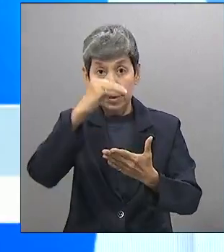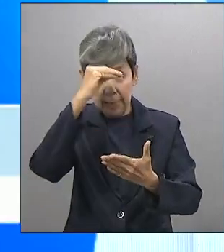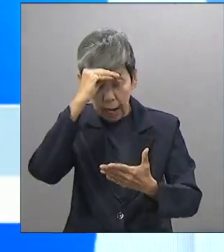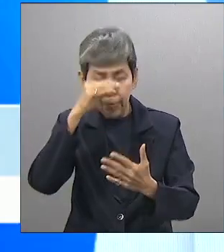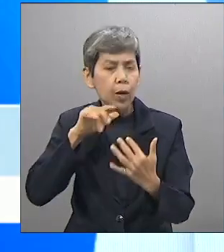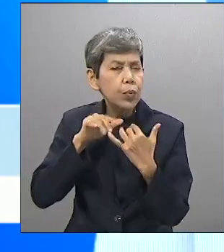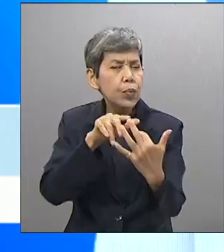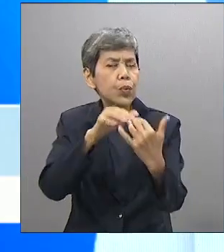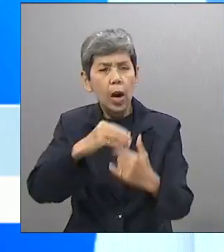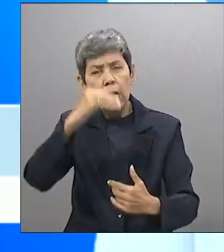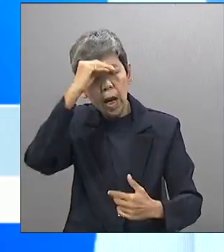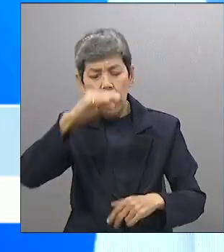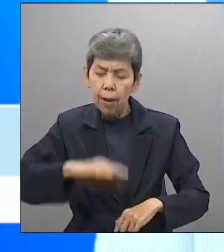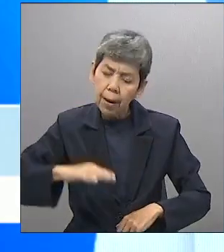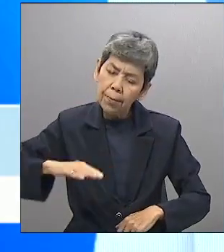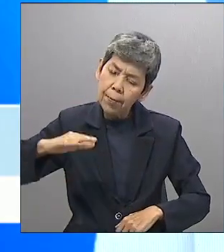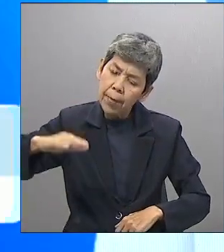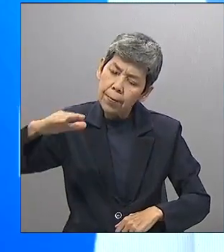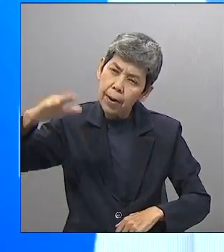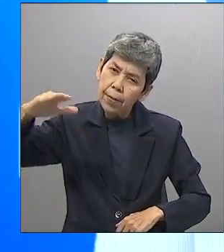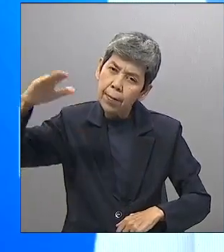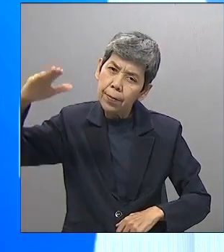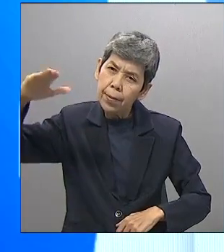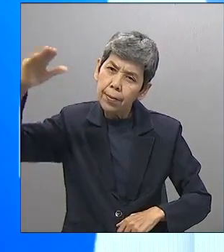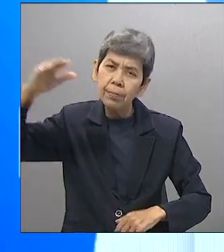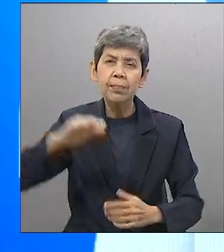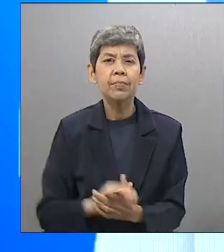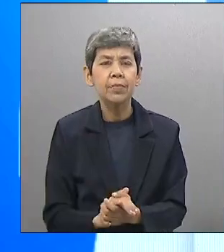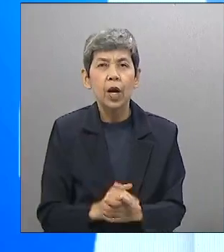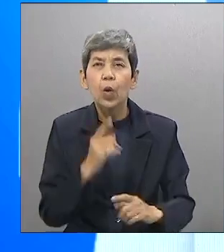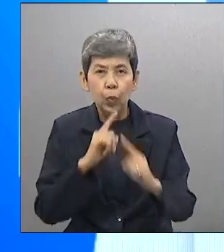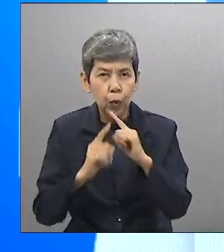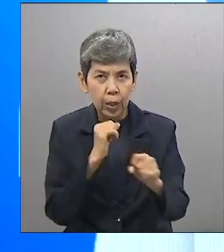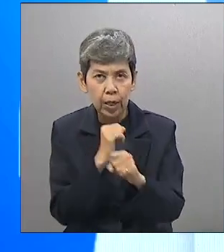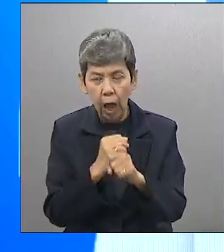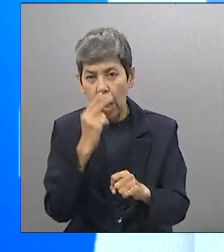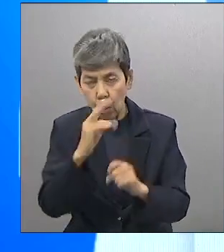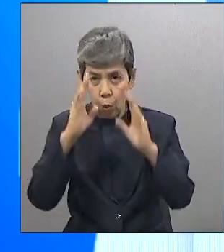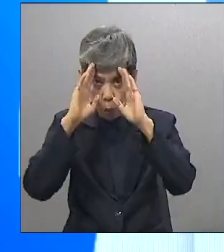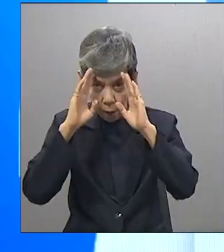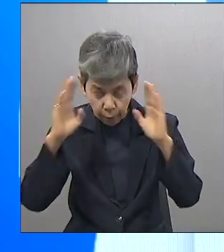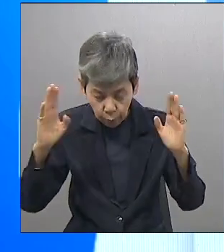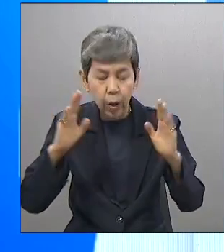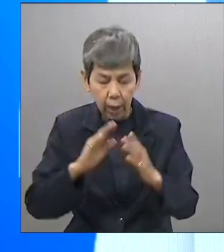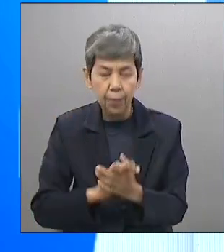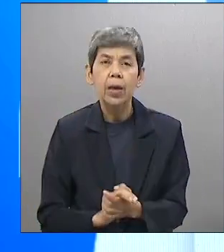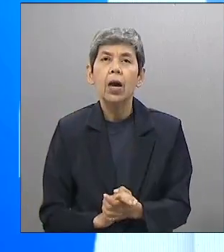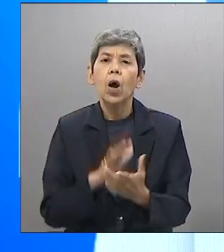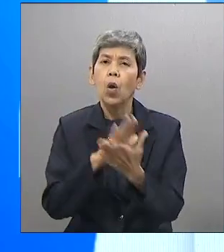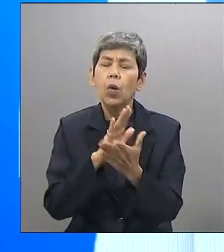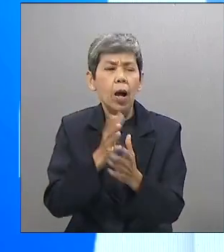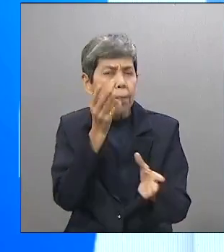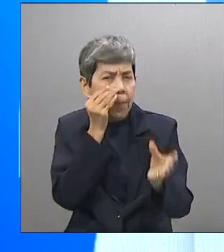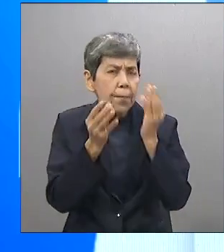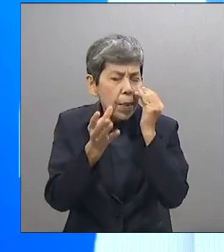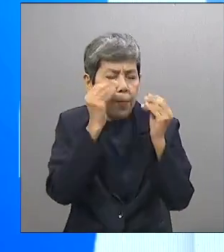วาจะเป็เด็กไษ์รุ่น หอวเป็ไ stora ๆ แล้แต่แตต่างทจะต้องศึกราค้นหาความรู้ั้งไปรงเร additiveทั้งหาพระสบ